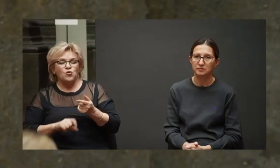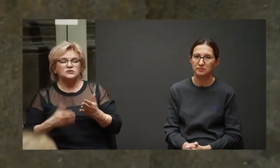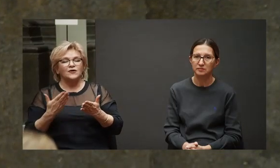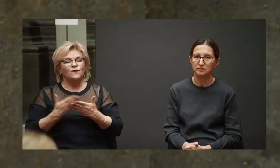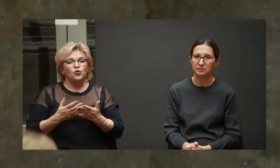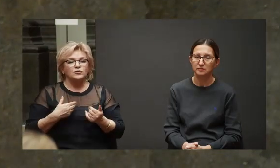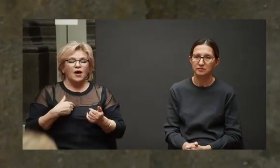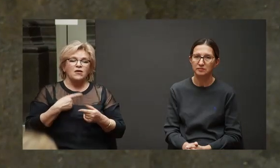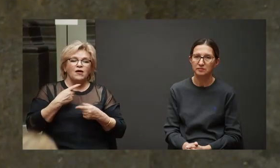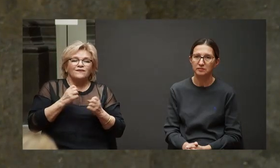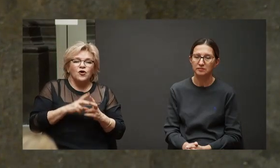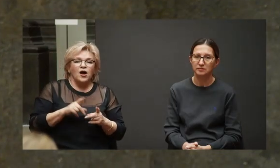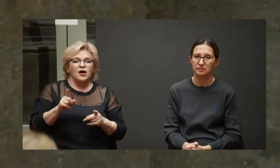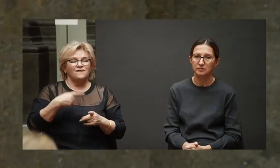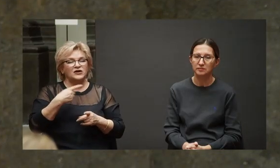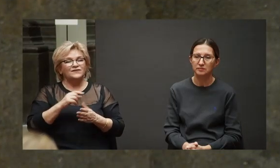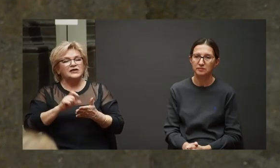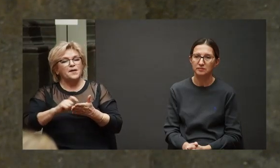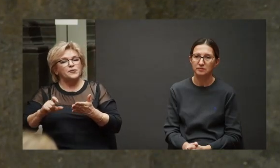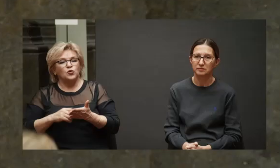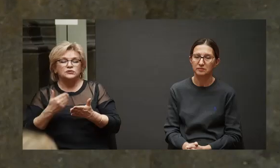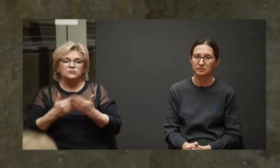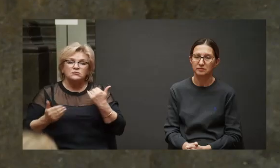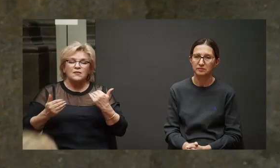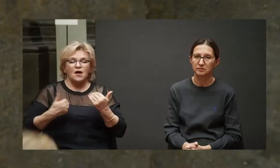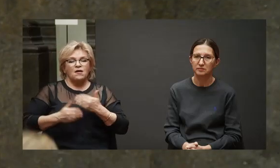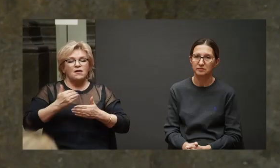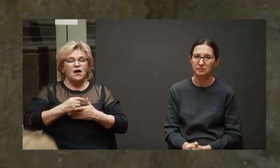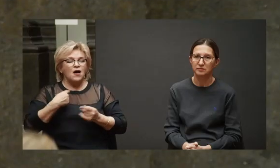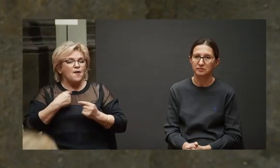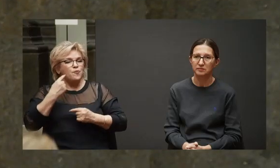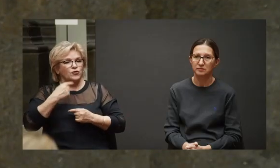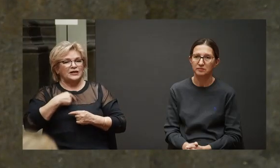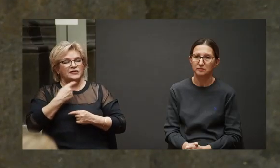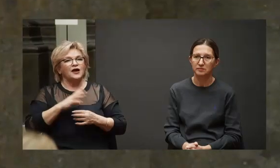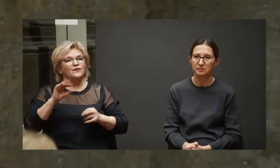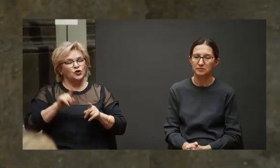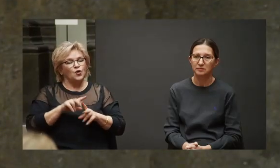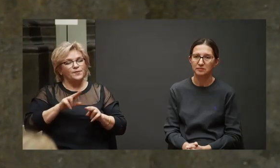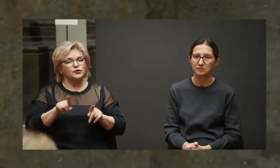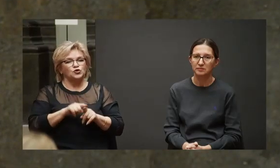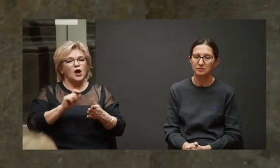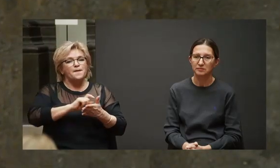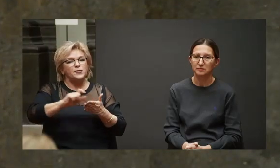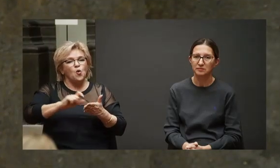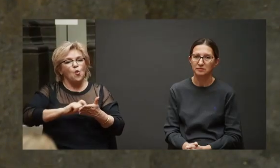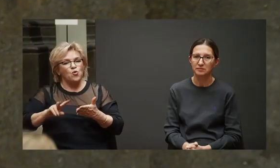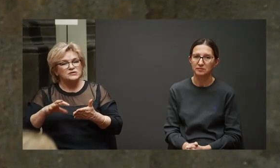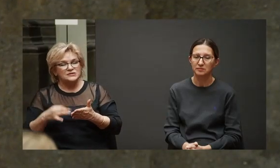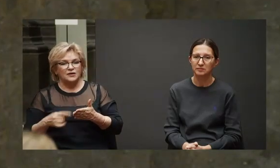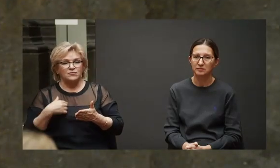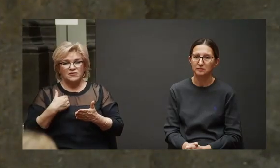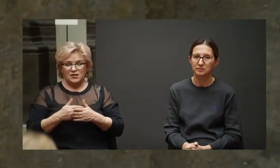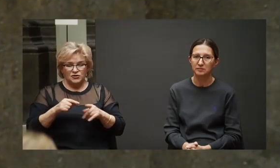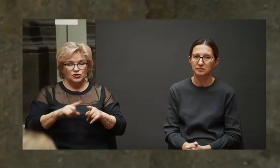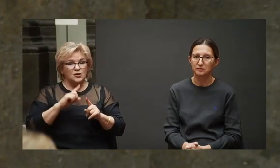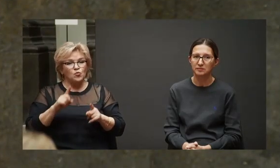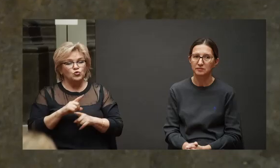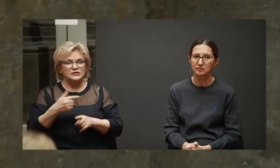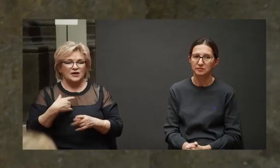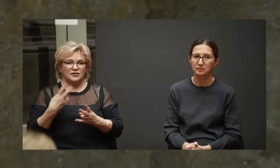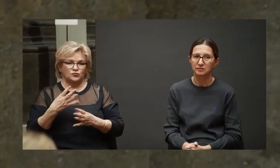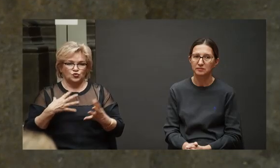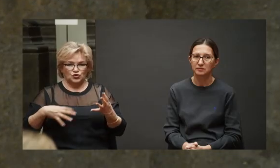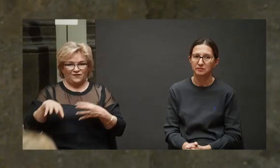я как говорю, он говорит, вы говорите прозой. И он говорит, надо же, вот наконец-то я понял, что я говорю прозой. И мне кажется, что музей очень нужен нам